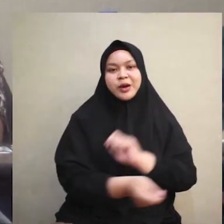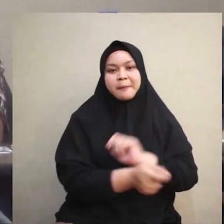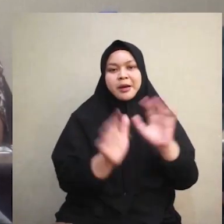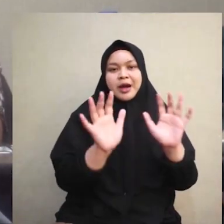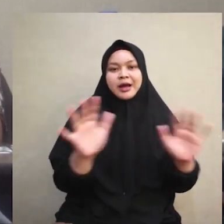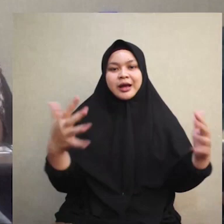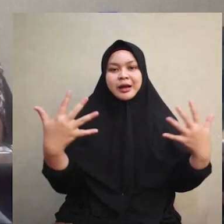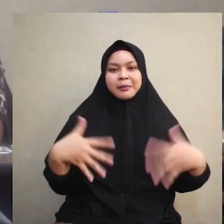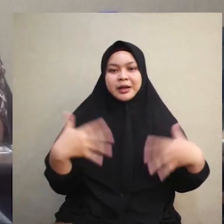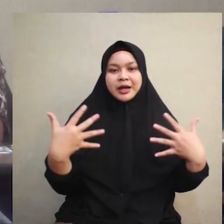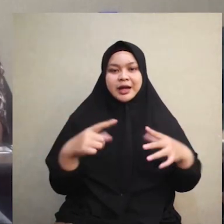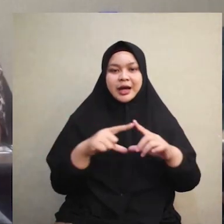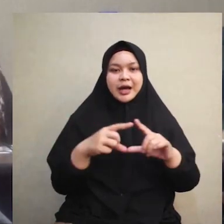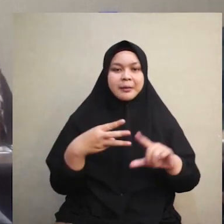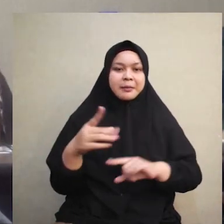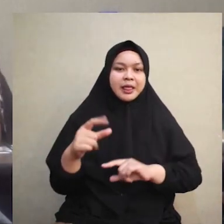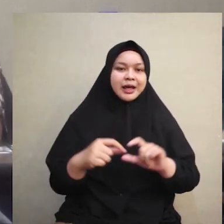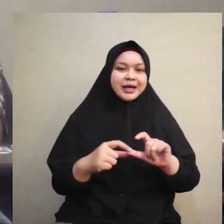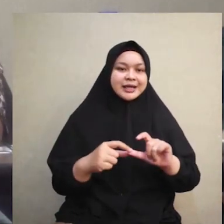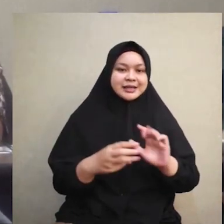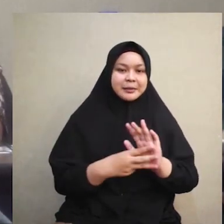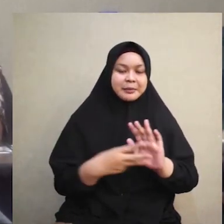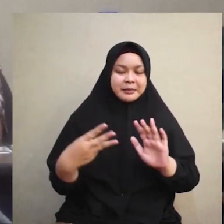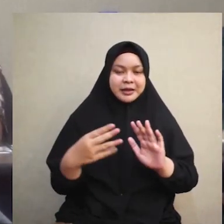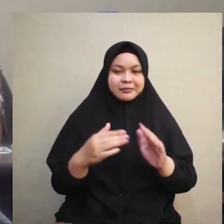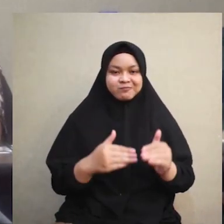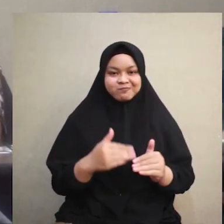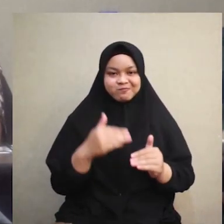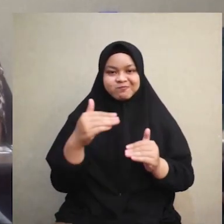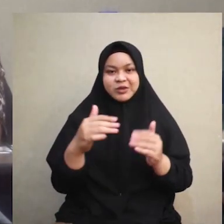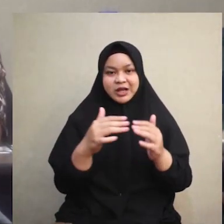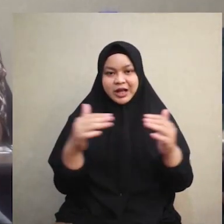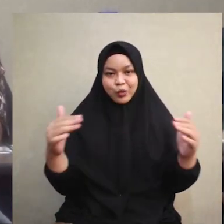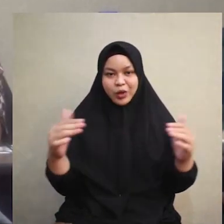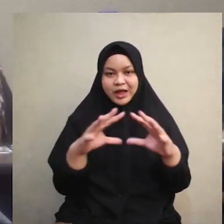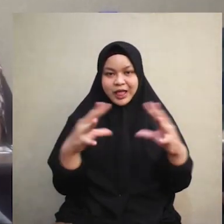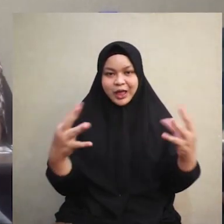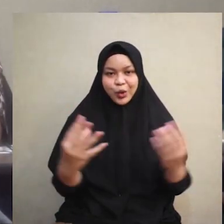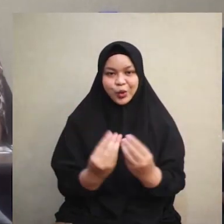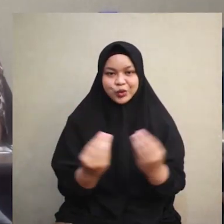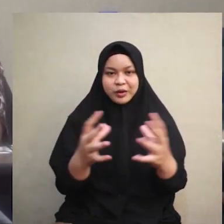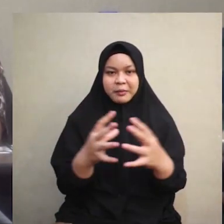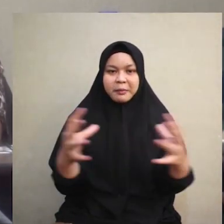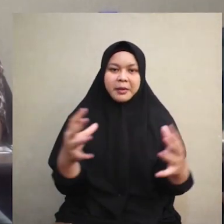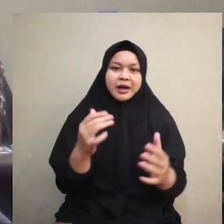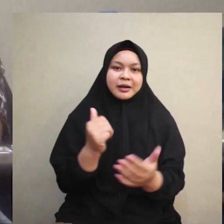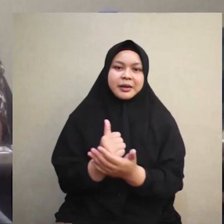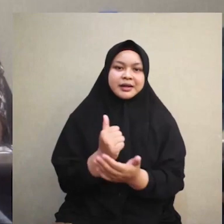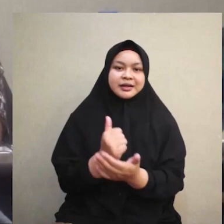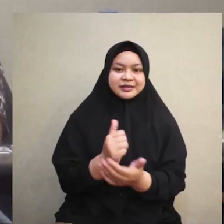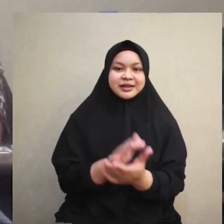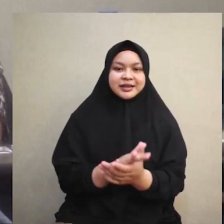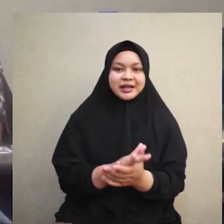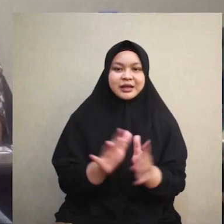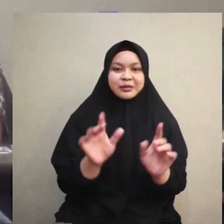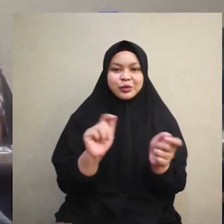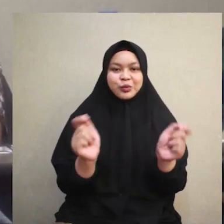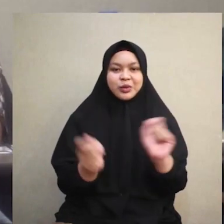praktik yang abis menjadi lebih equal bahkan inklusif ya Ada banyak sekali perubahan-perubahan